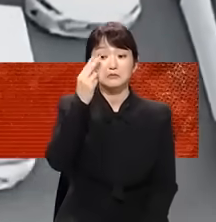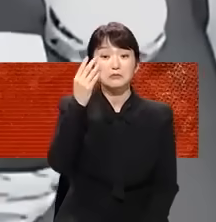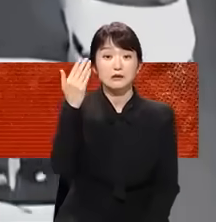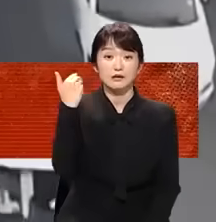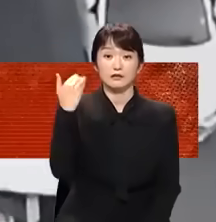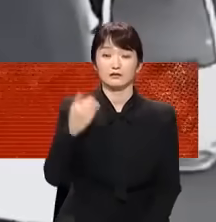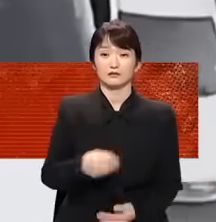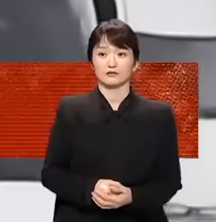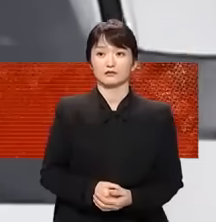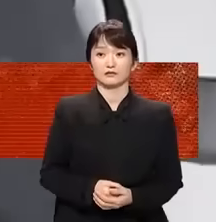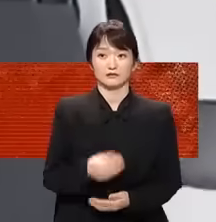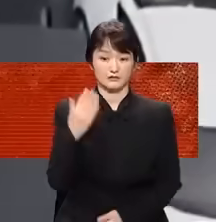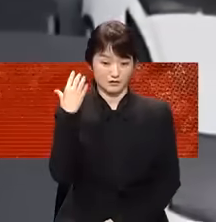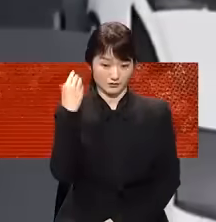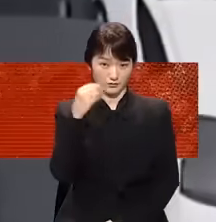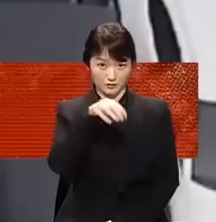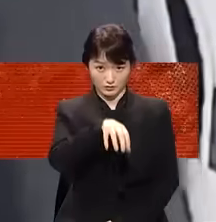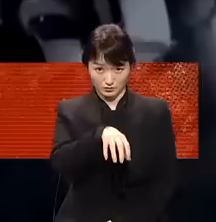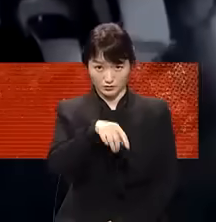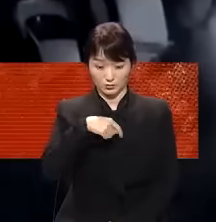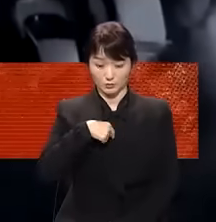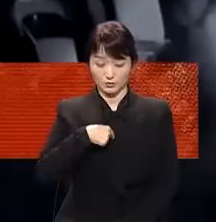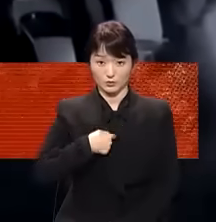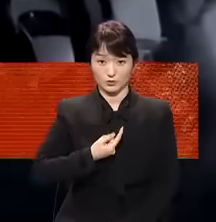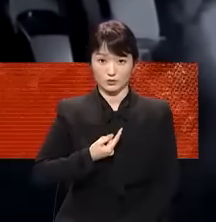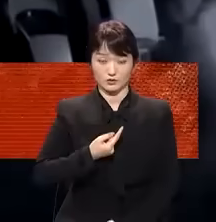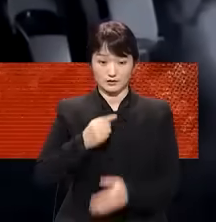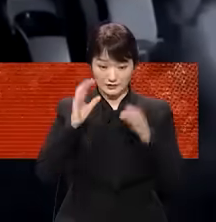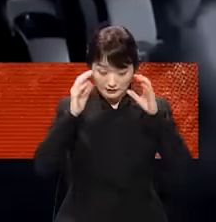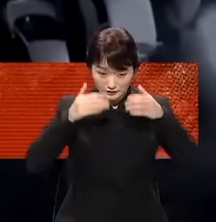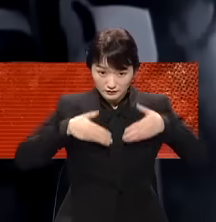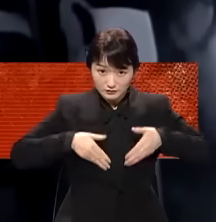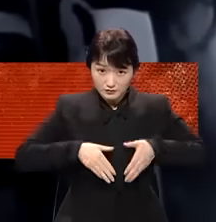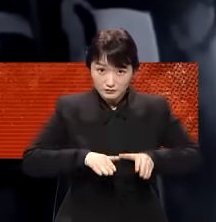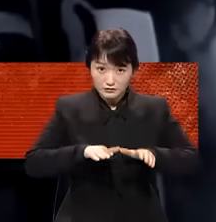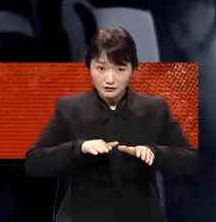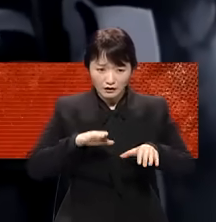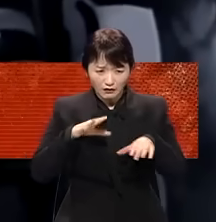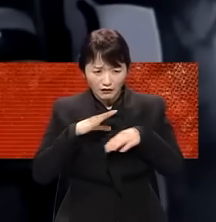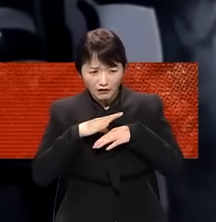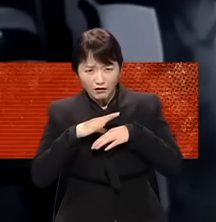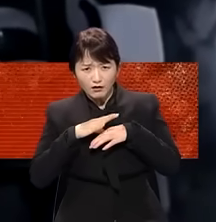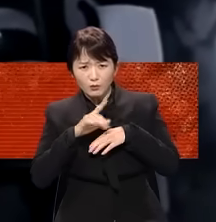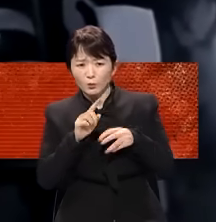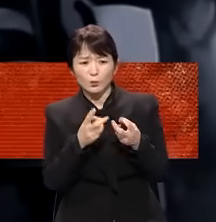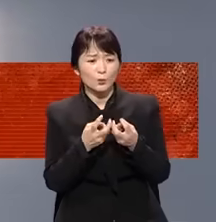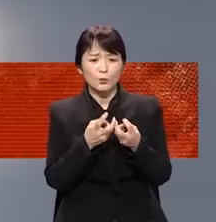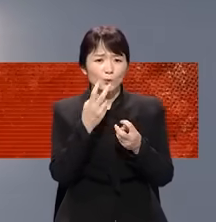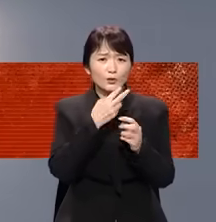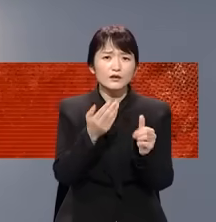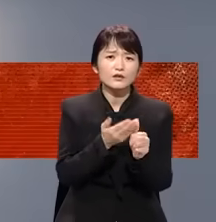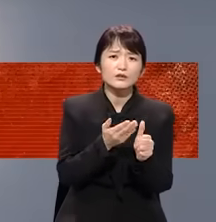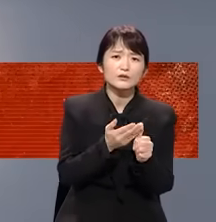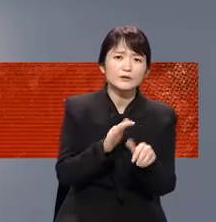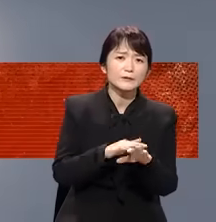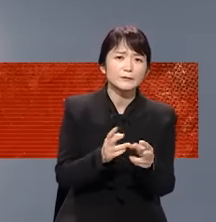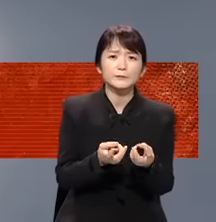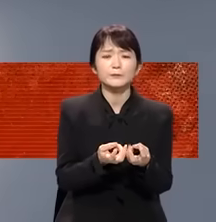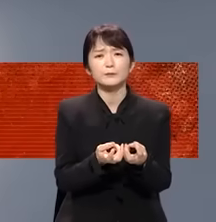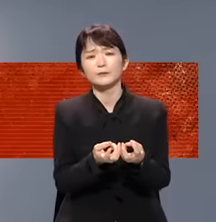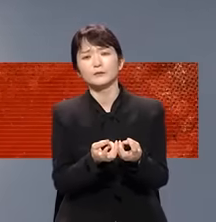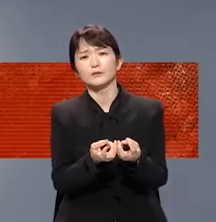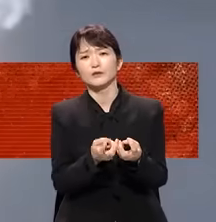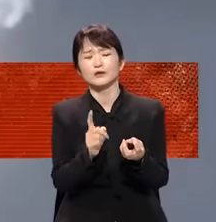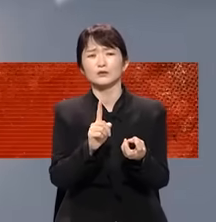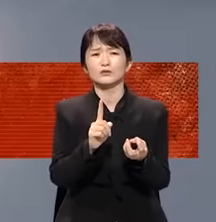그 모텔에서 혼자 아이를 출산한 뒤에 뭐 겁이 나고 어떻게 키울지 대책이 막 어 뭐